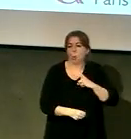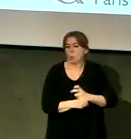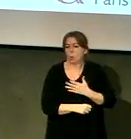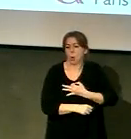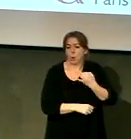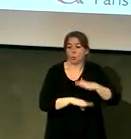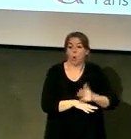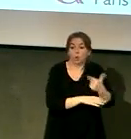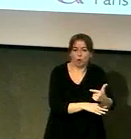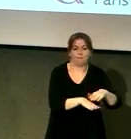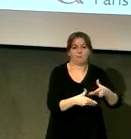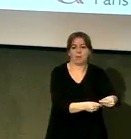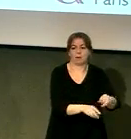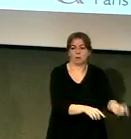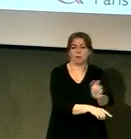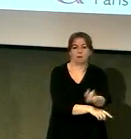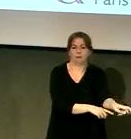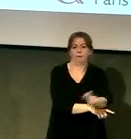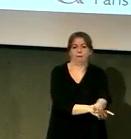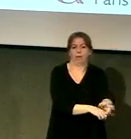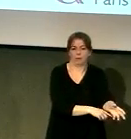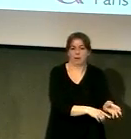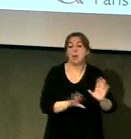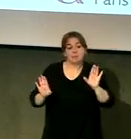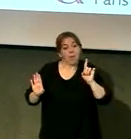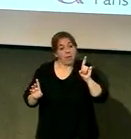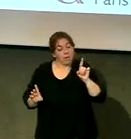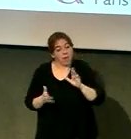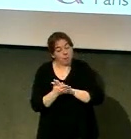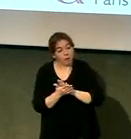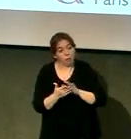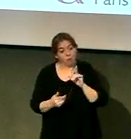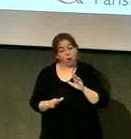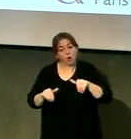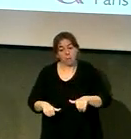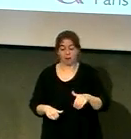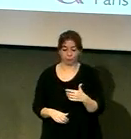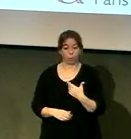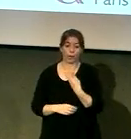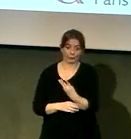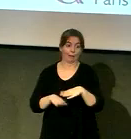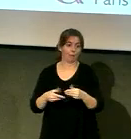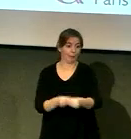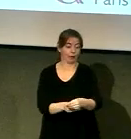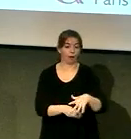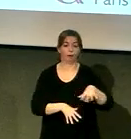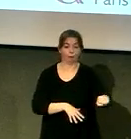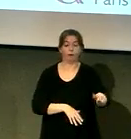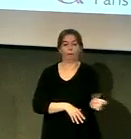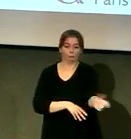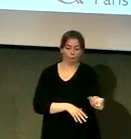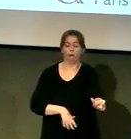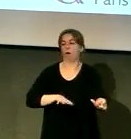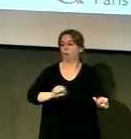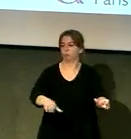ses parents. Et la mère est présente, hein, j'ai oublié de vous dire, cette fratrie est dispersée sur 4 familles d'accueil,